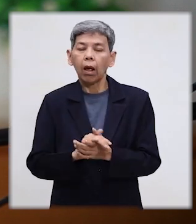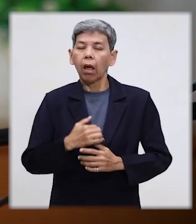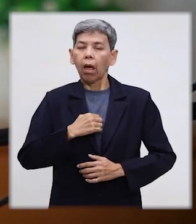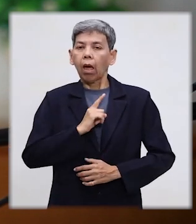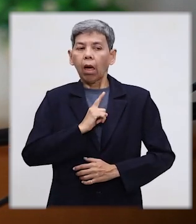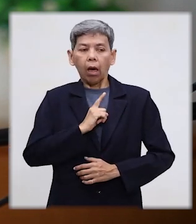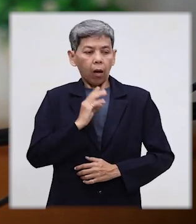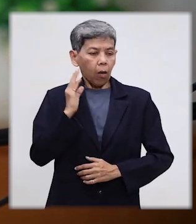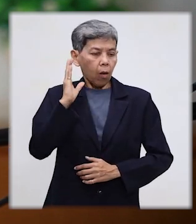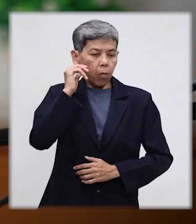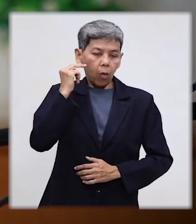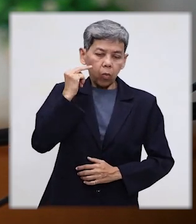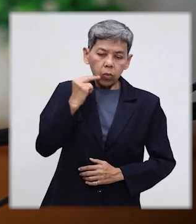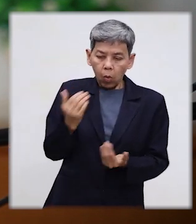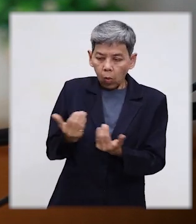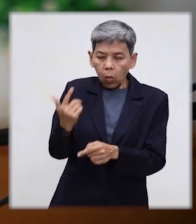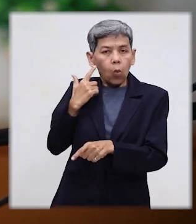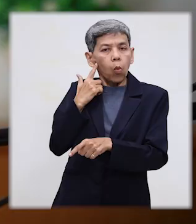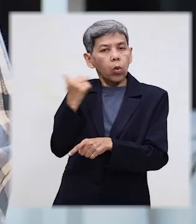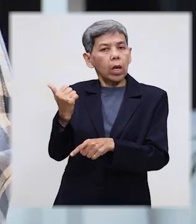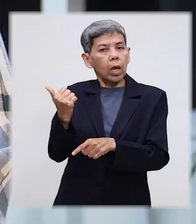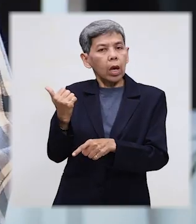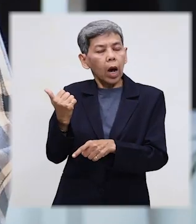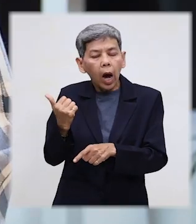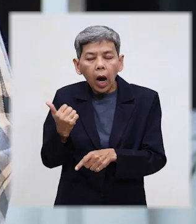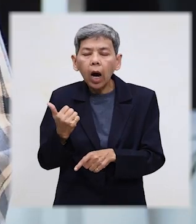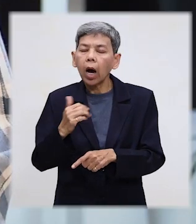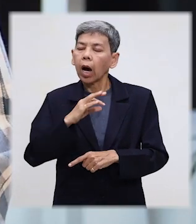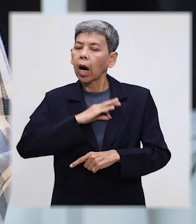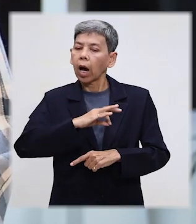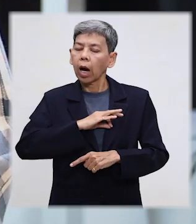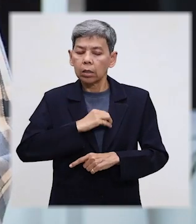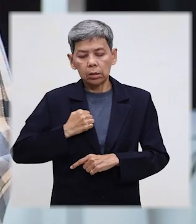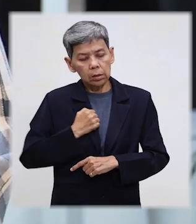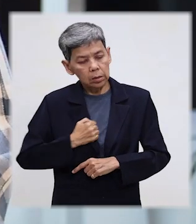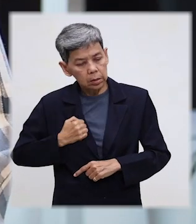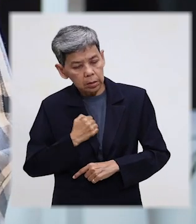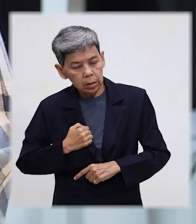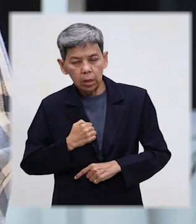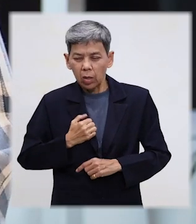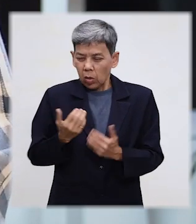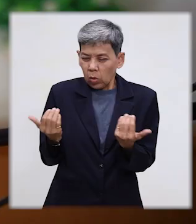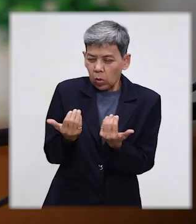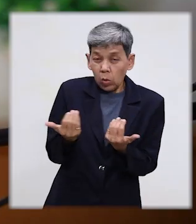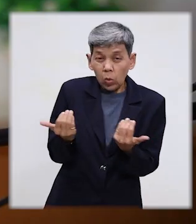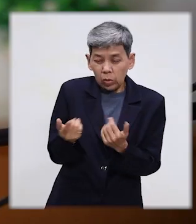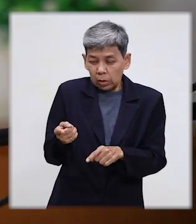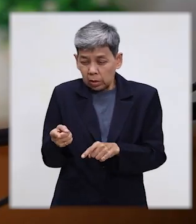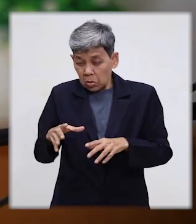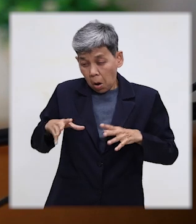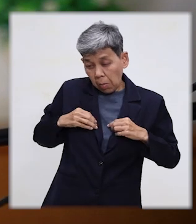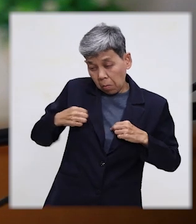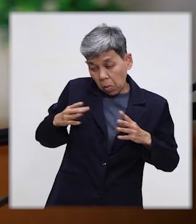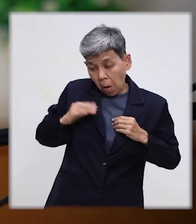แค่ตัวเขาเองแล้วก็กับลูกที่เป็นหูดีก็เลยเกิดอาการแบบ1เสียใจด้วย2กลัวลูกจะไม่ย